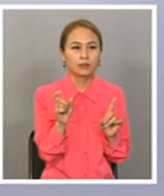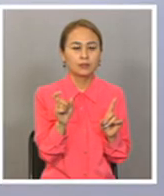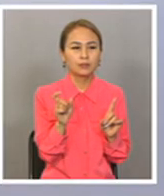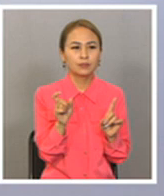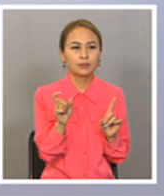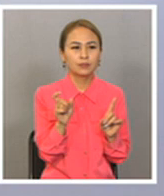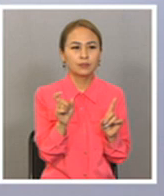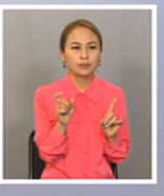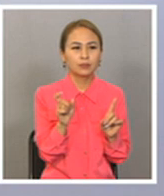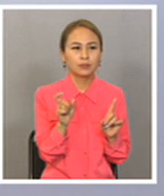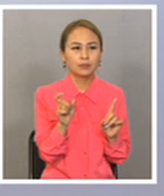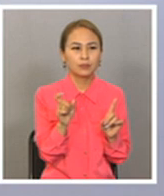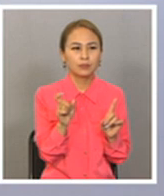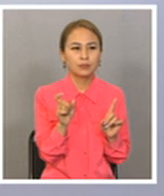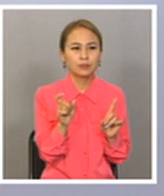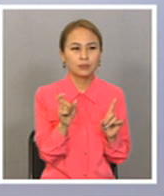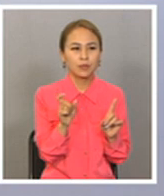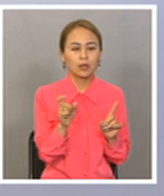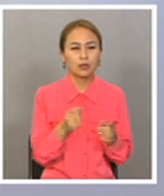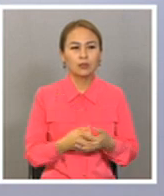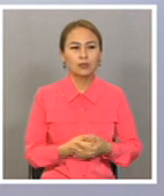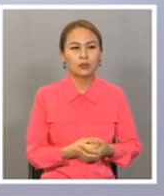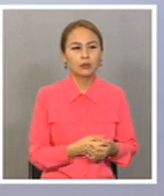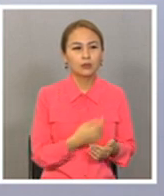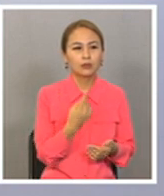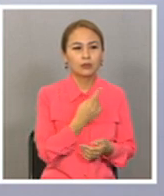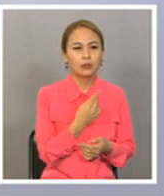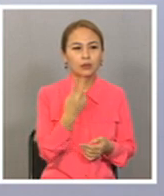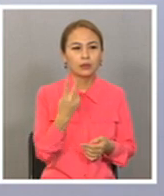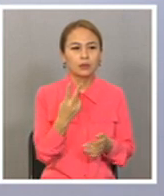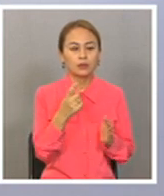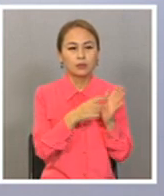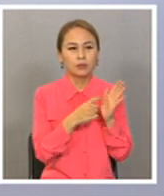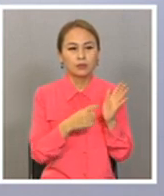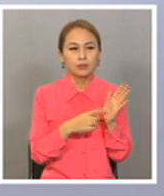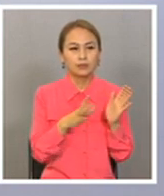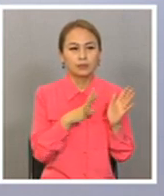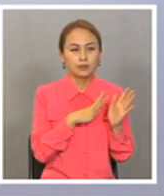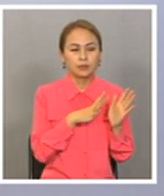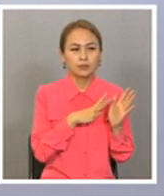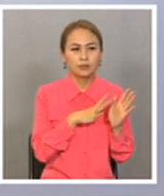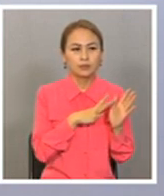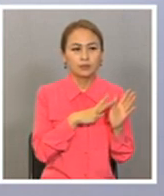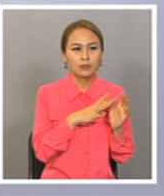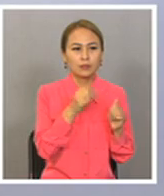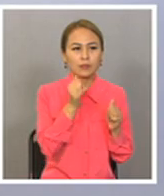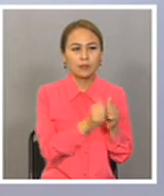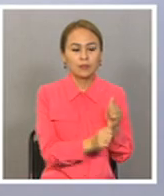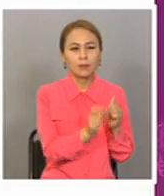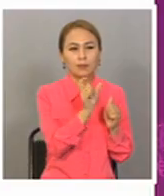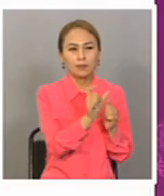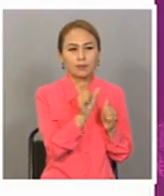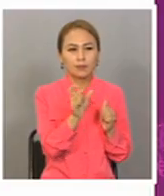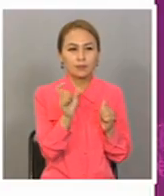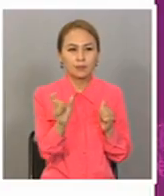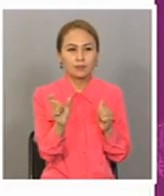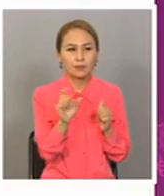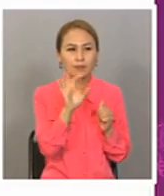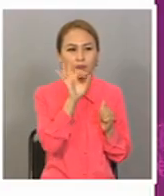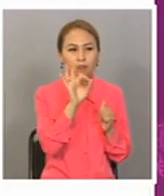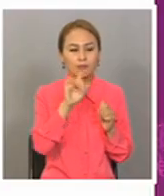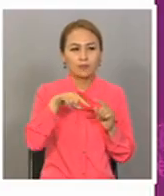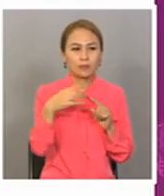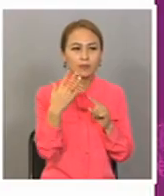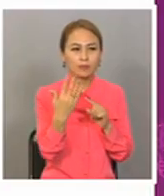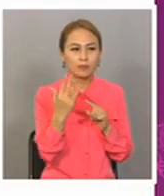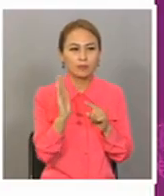кесініміз 1, 2-ге бөлінген. Демек балалар, біз осы әр қадамымызды 0 бүтін 10-нан 5 деп аламыз.